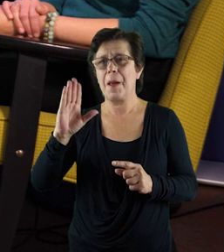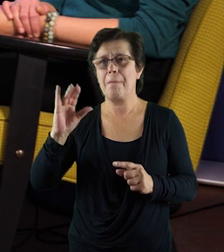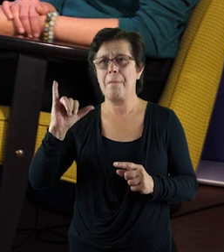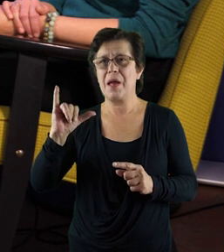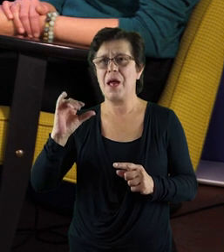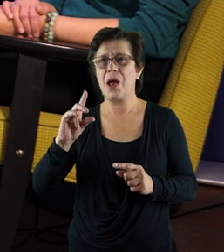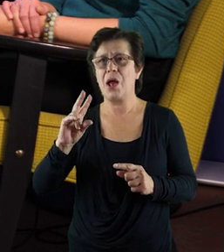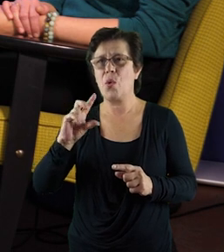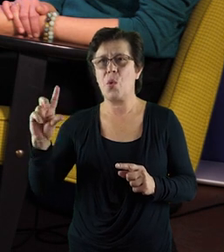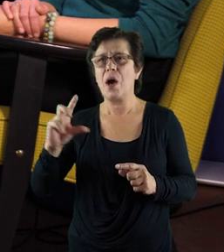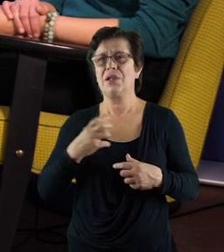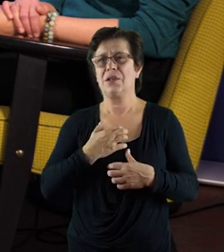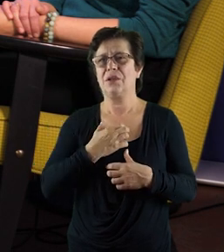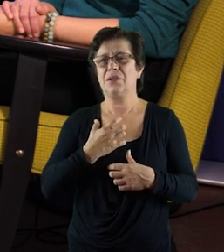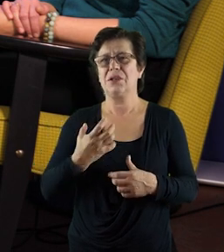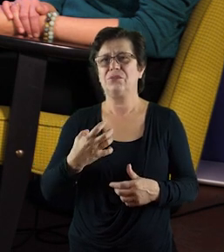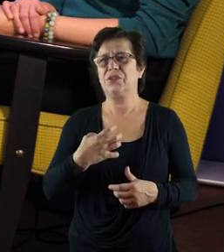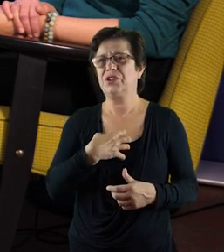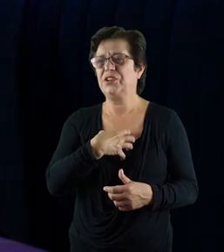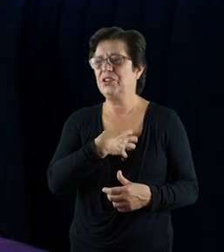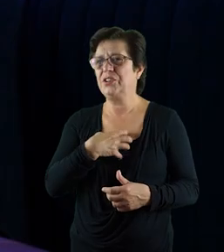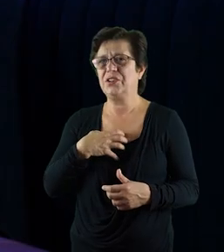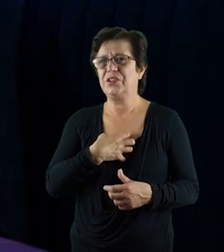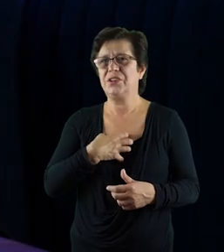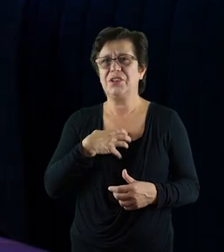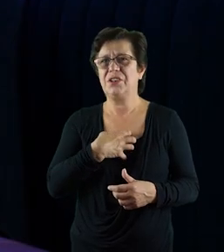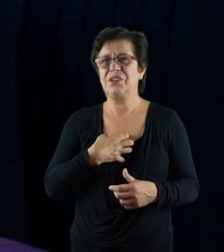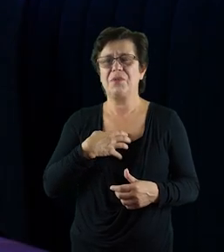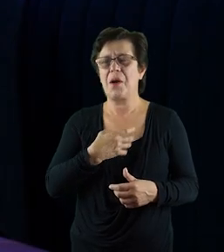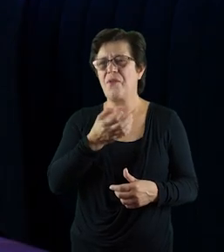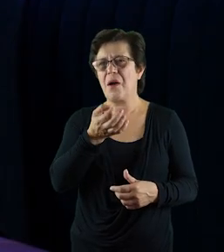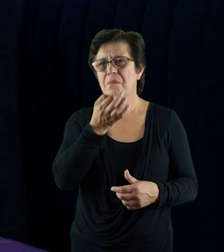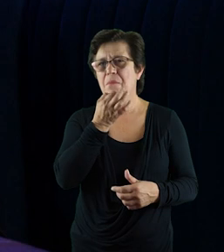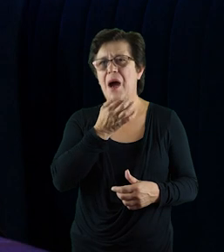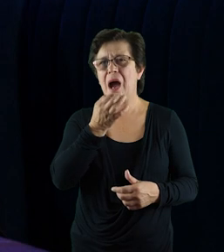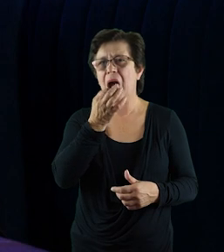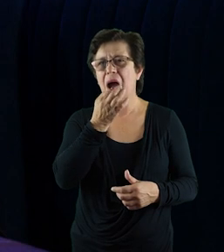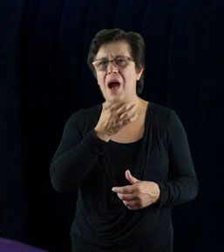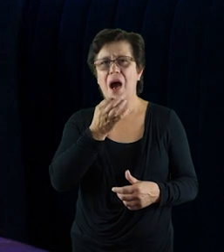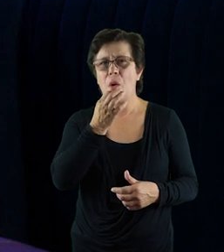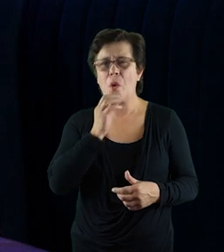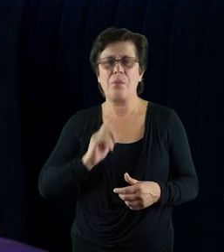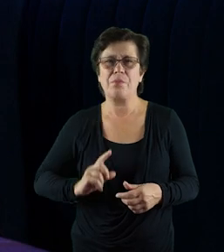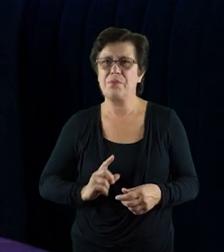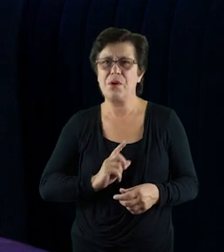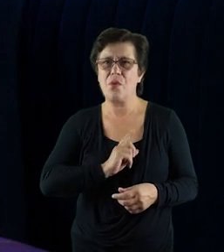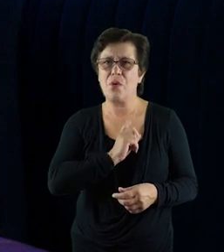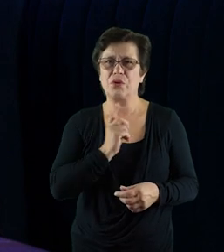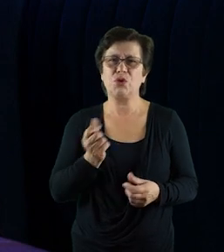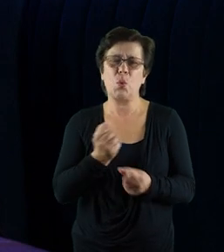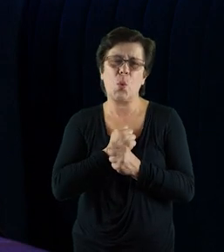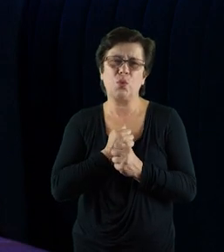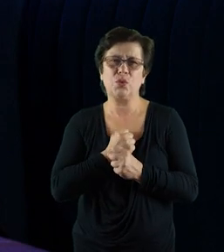zadziwiająca metaforyka, ale brak panu uczuć. Brak wrażliwości, brak tak, coś takiego. Tak. Ale prosimy